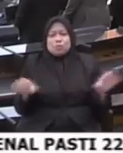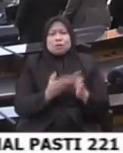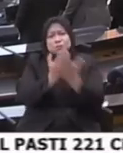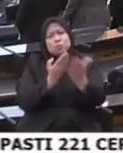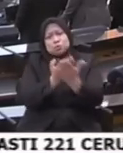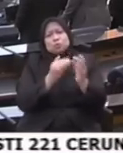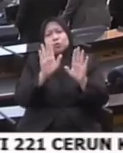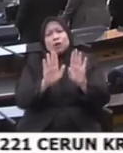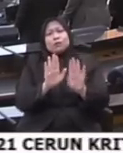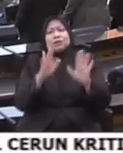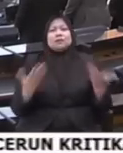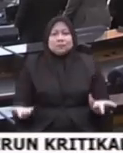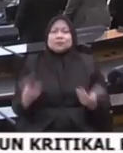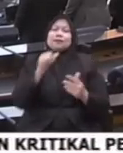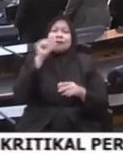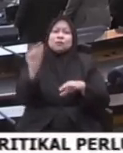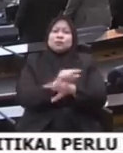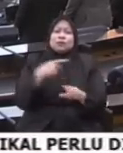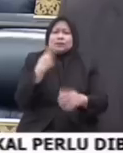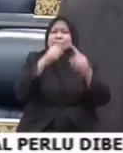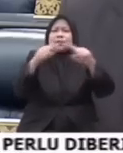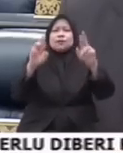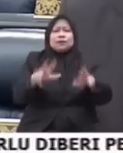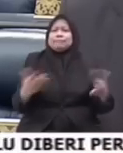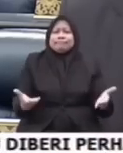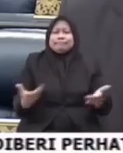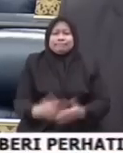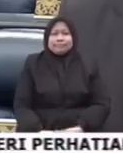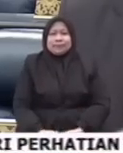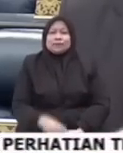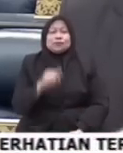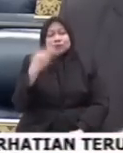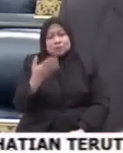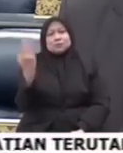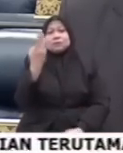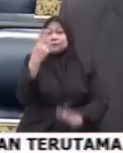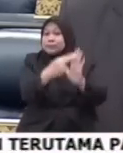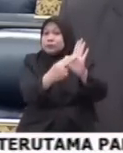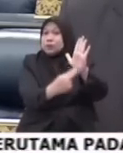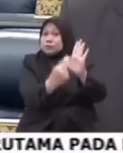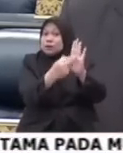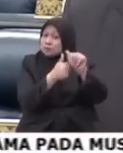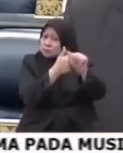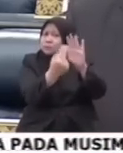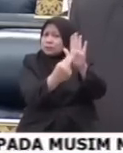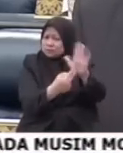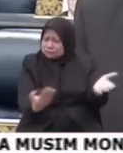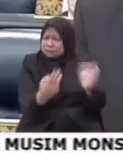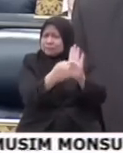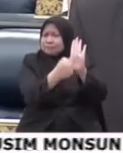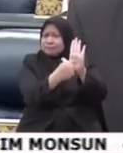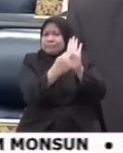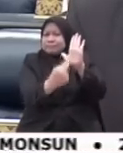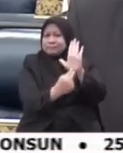usul-usul tolak tolak tolak taraguna kita guna Dewa rakyat ini peraturan itu peraturan lah ikut